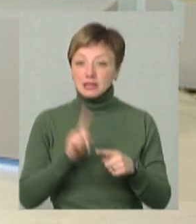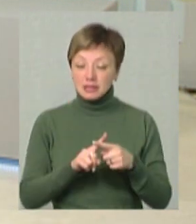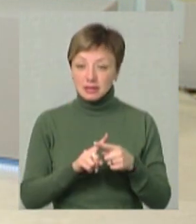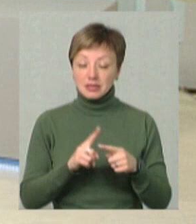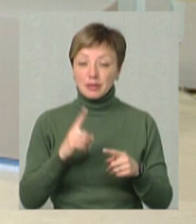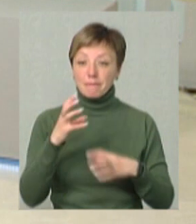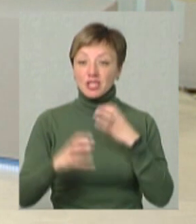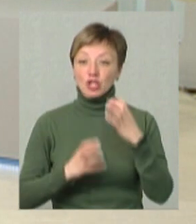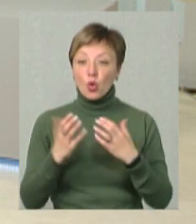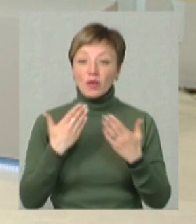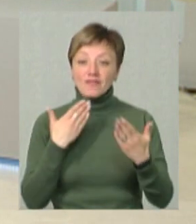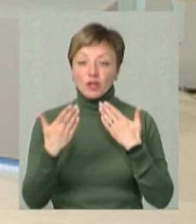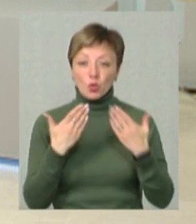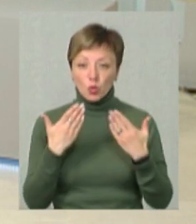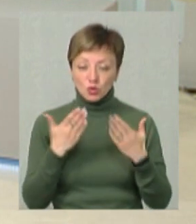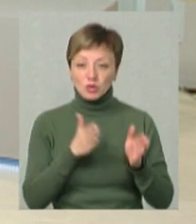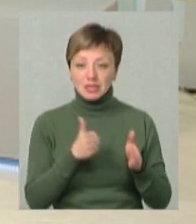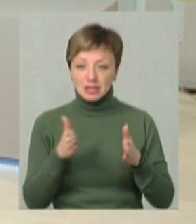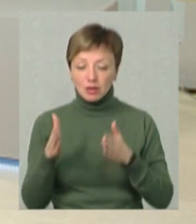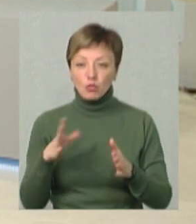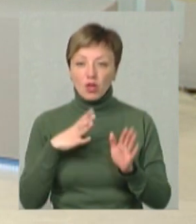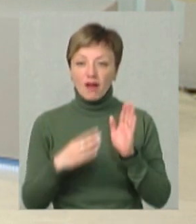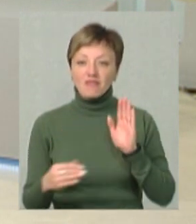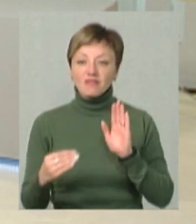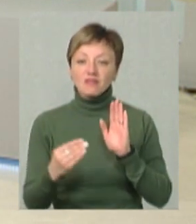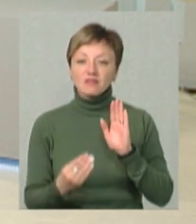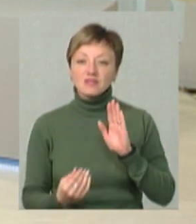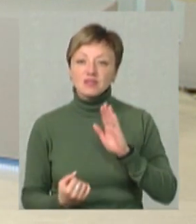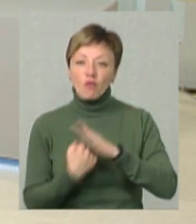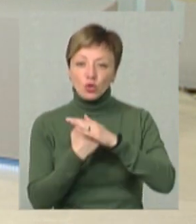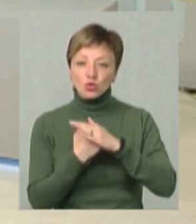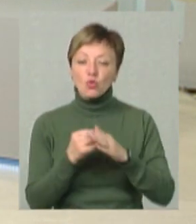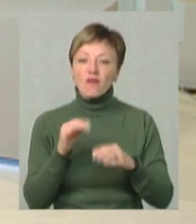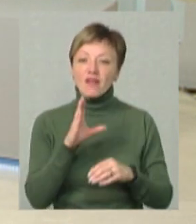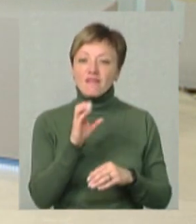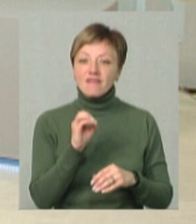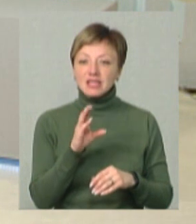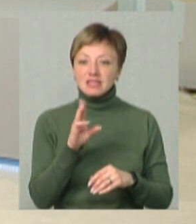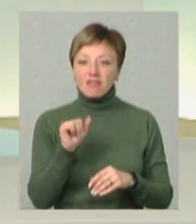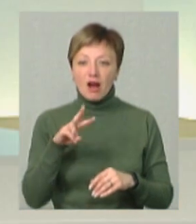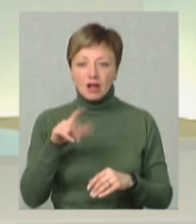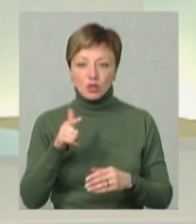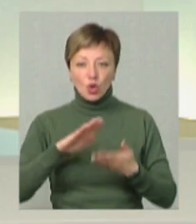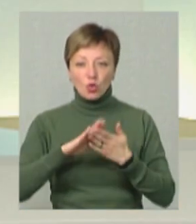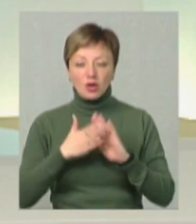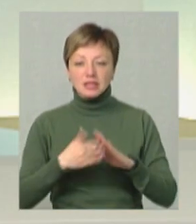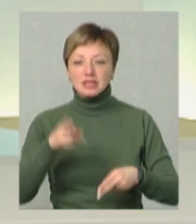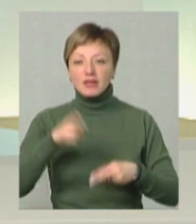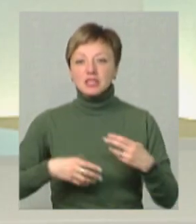відносин, яка була встановлена на основі Вестфальського договору, яким завершилась